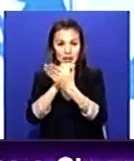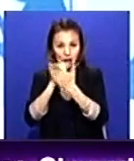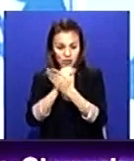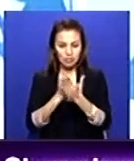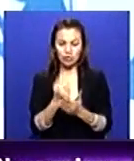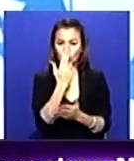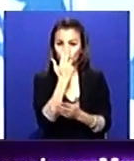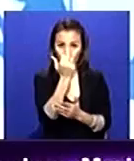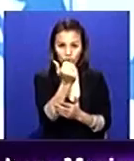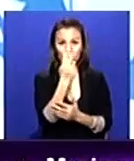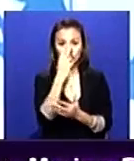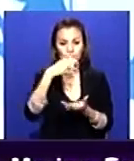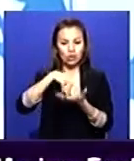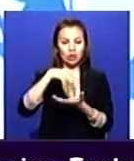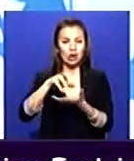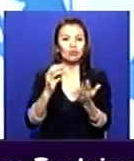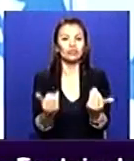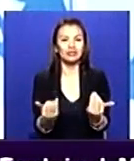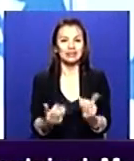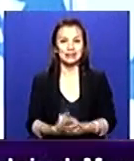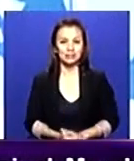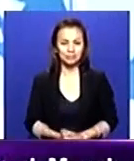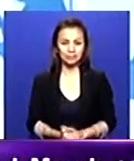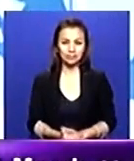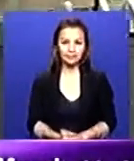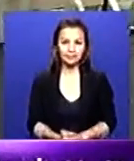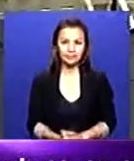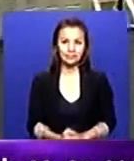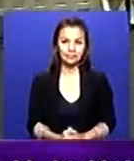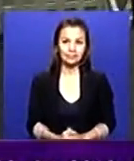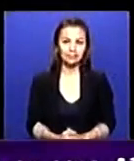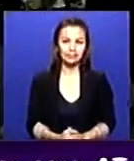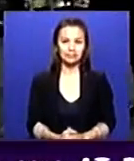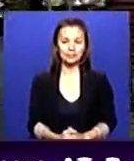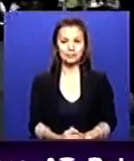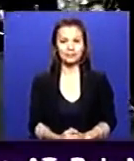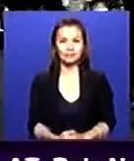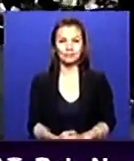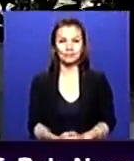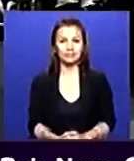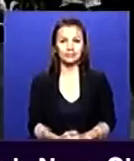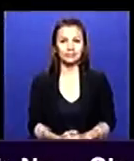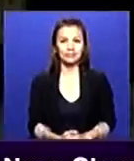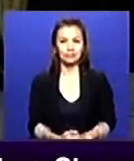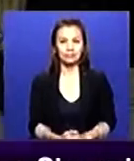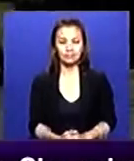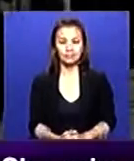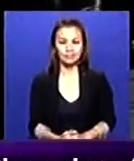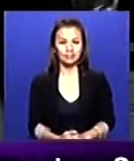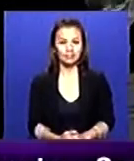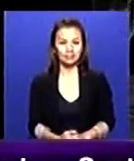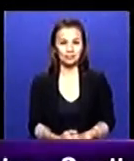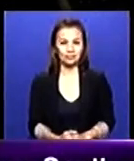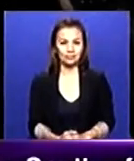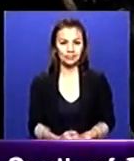ศษนะคะติดตามจากรายงานของคุณเจวลีวิจารณ์จิตค่ะ ประเทศไทยต้องห่างไกลยาเสพติดพ